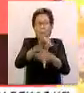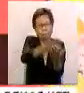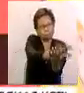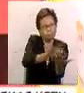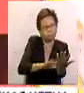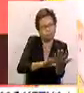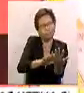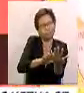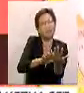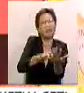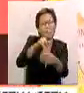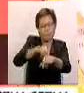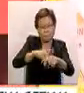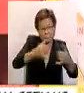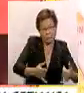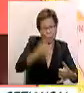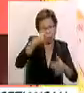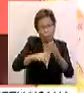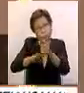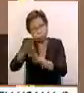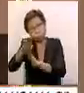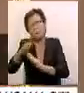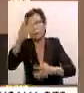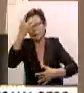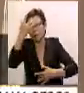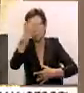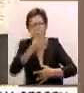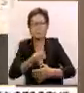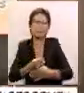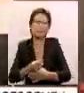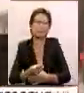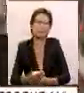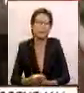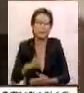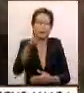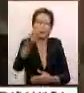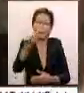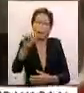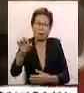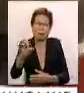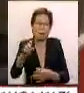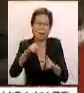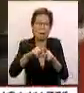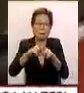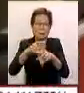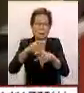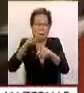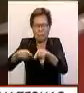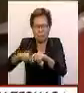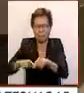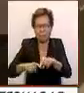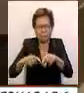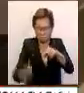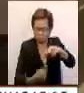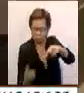atau mapping keadaan semasa dari segi pertumbuhan, penyakit dan hasil. UAV jenis multirotor digunakan untuk menyebur